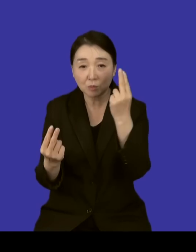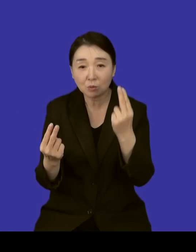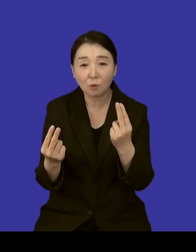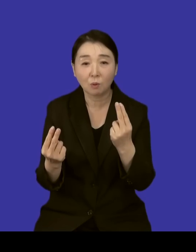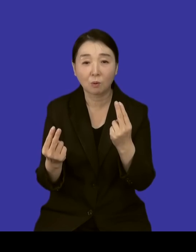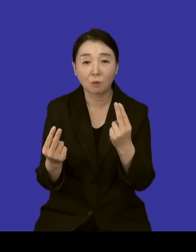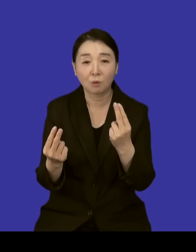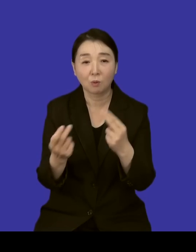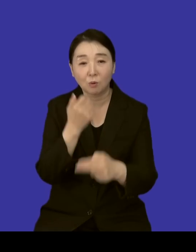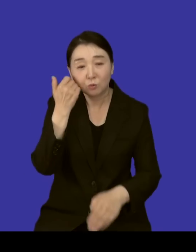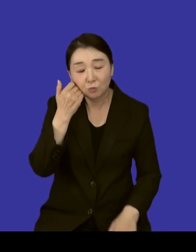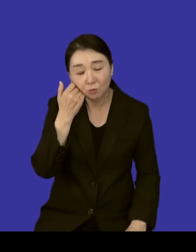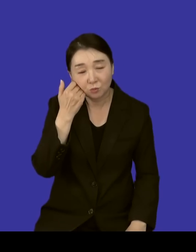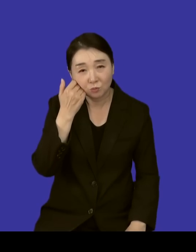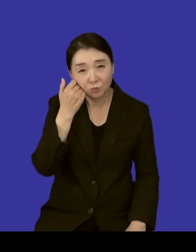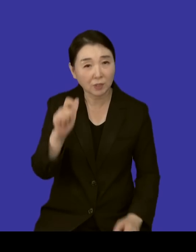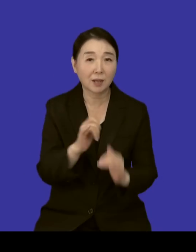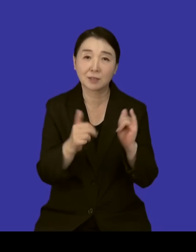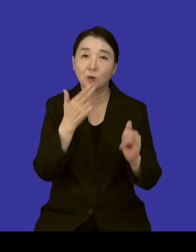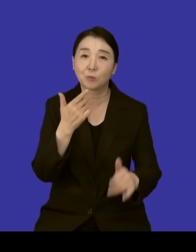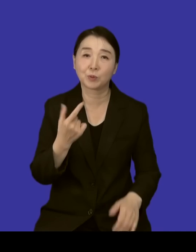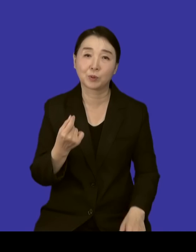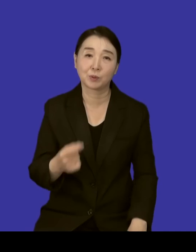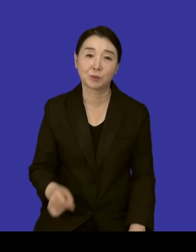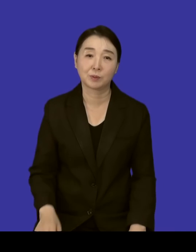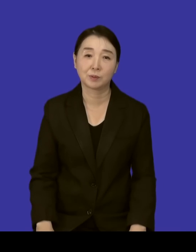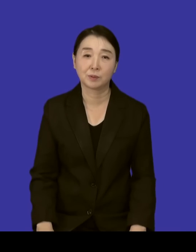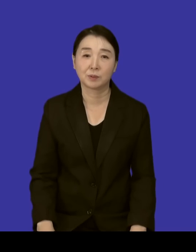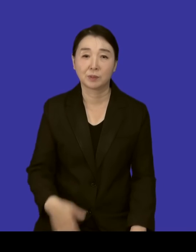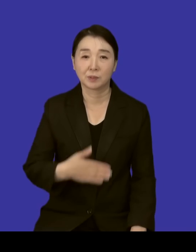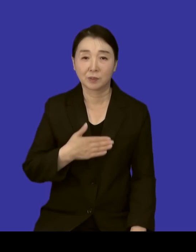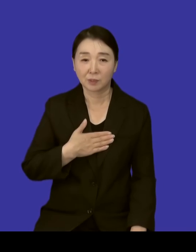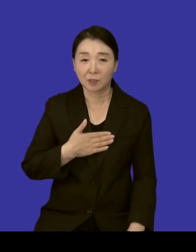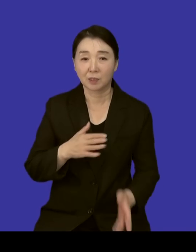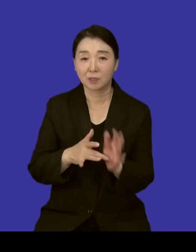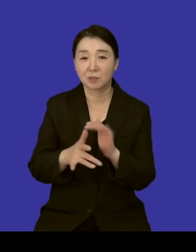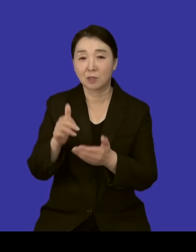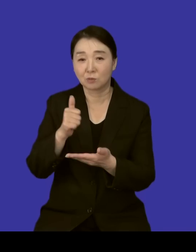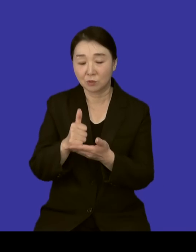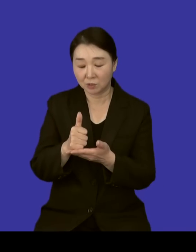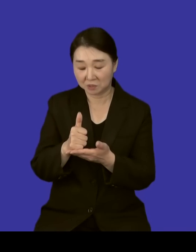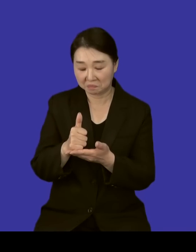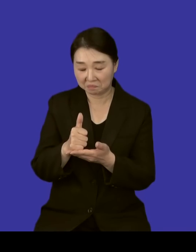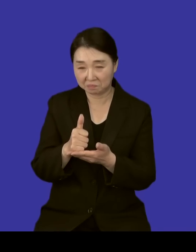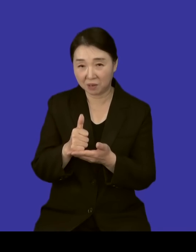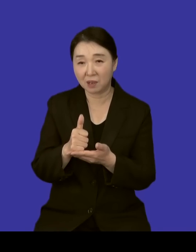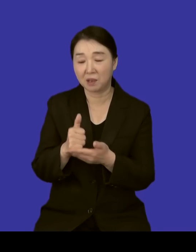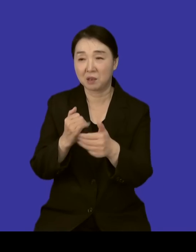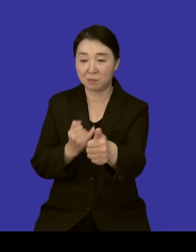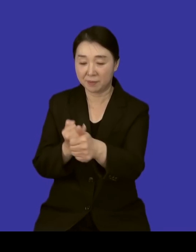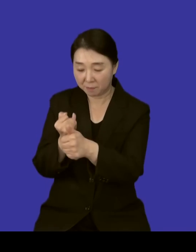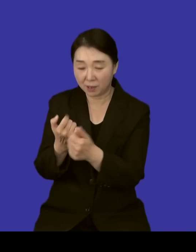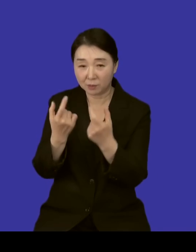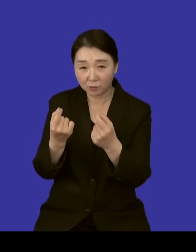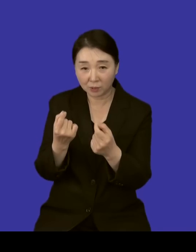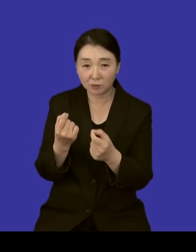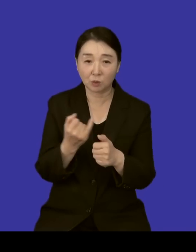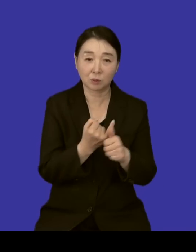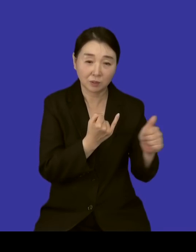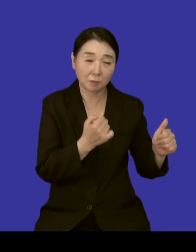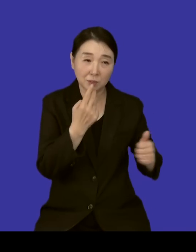없다는 거예요. 19장 14절에. 그러니까 그렇죠. 제가 지금 예수님을 신랑으로 삼았으니까 남편이